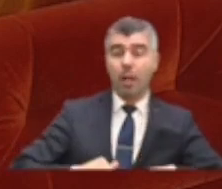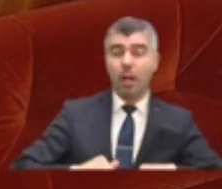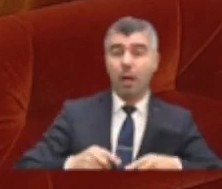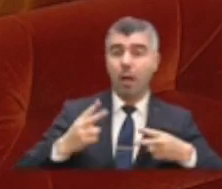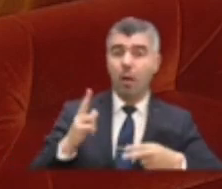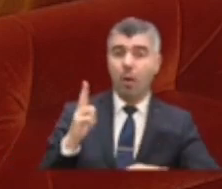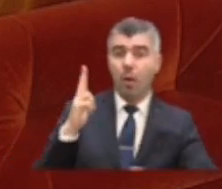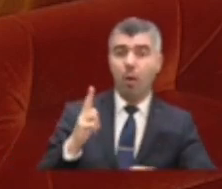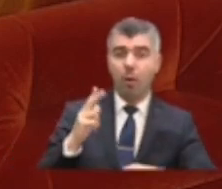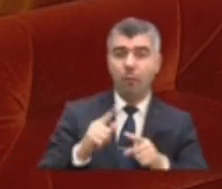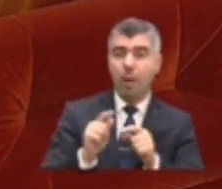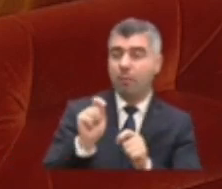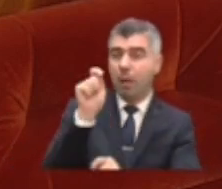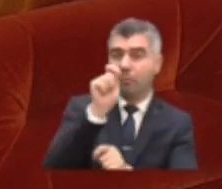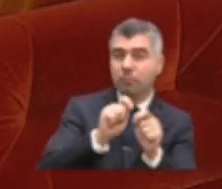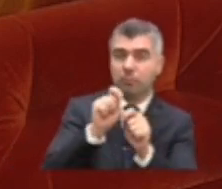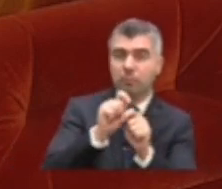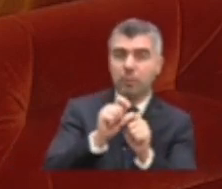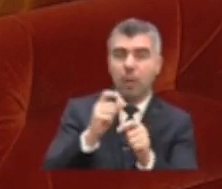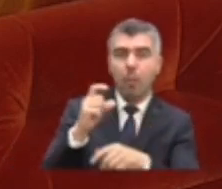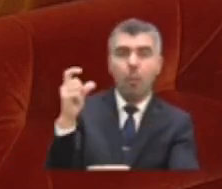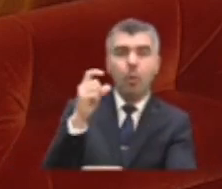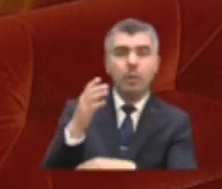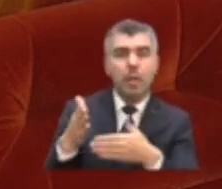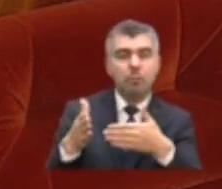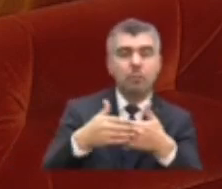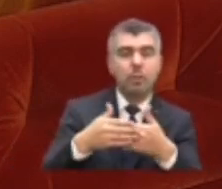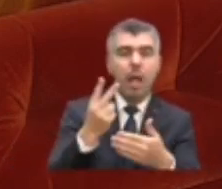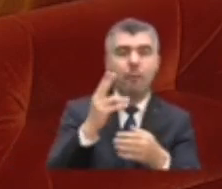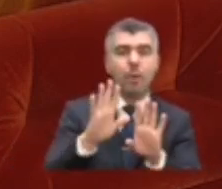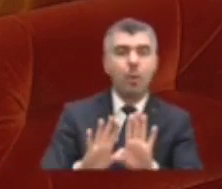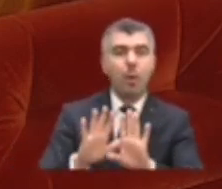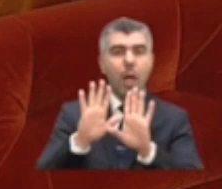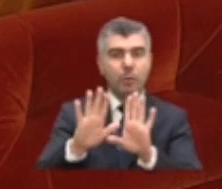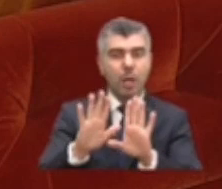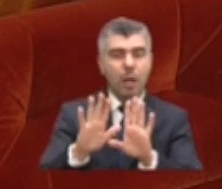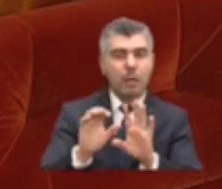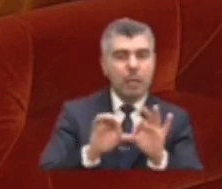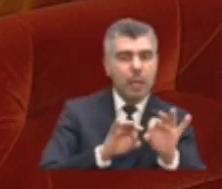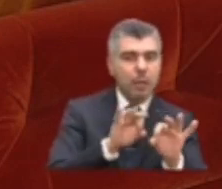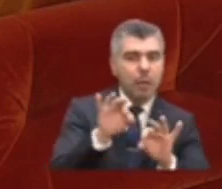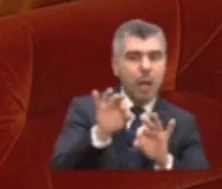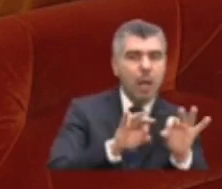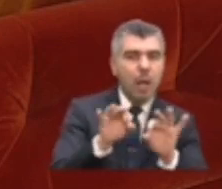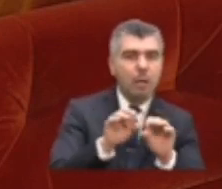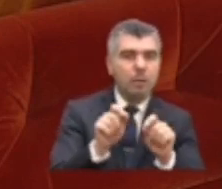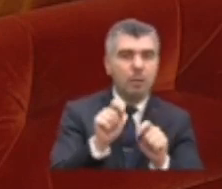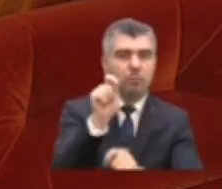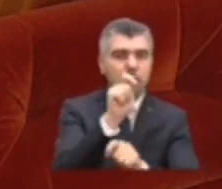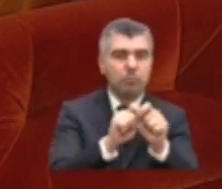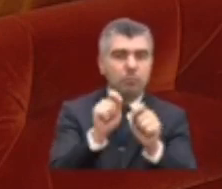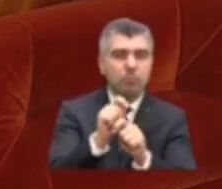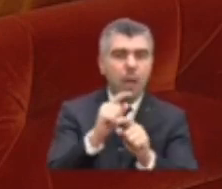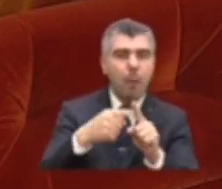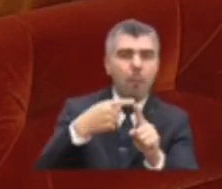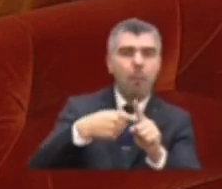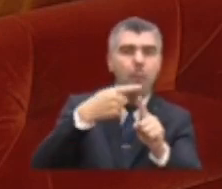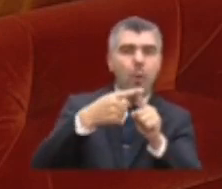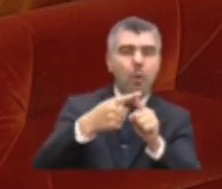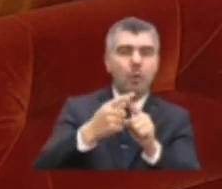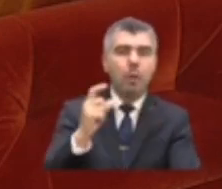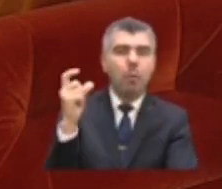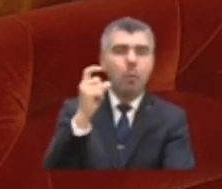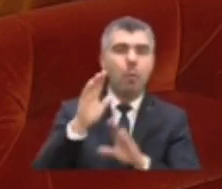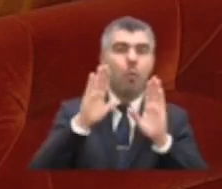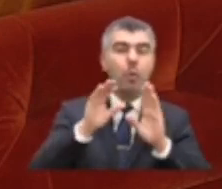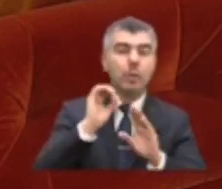انطلاق برنامج تأهيل المساجد المغلقة سنة 2010 ما يلزم من إجراءات لتأهيل أكبر عدد ممكن من المساجد العالم